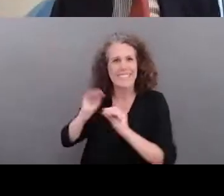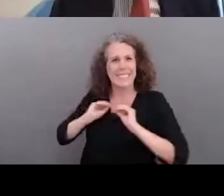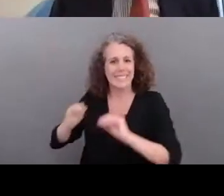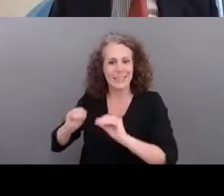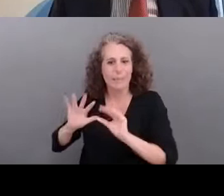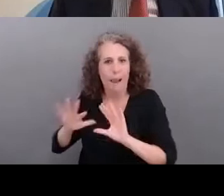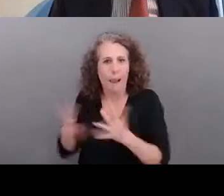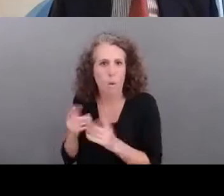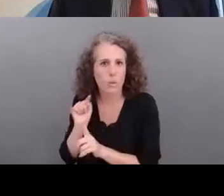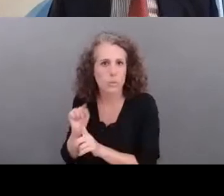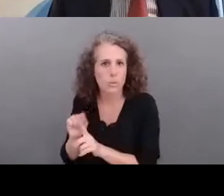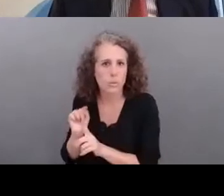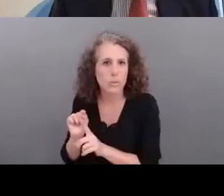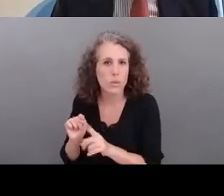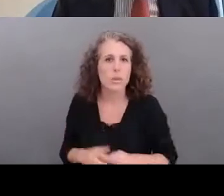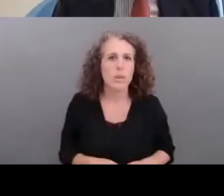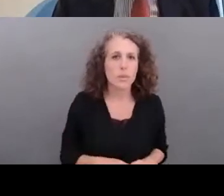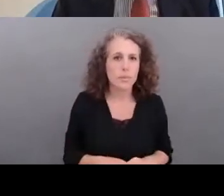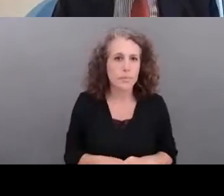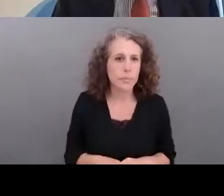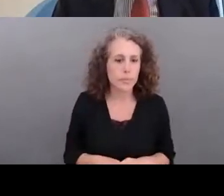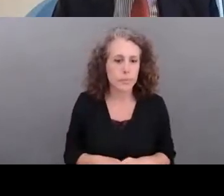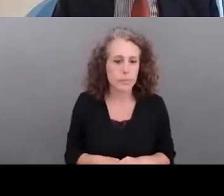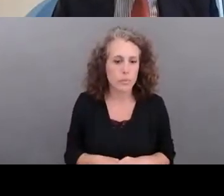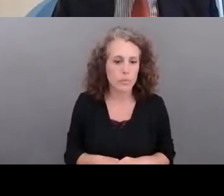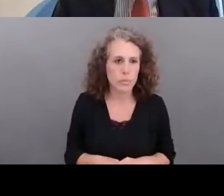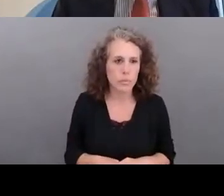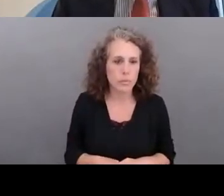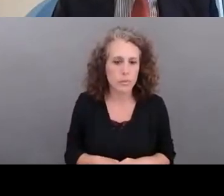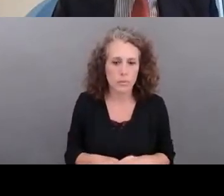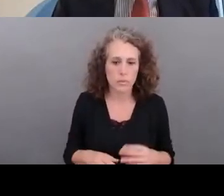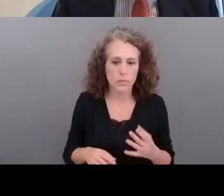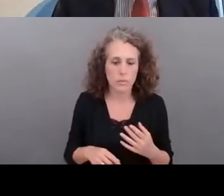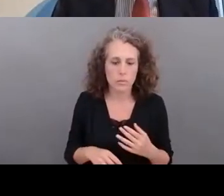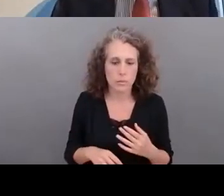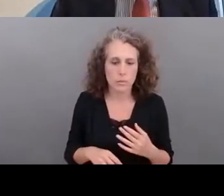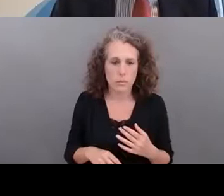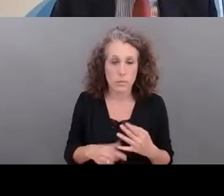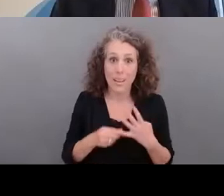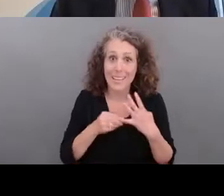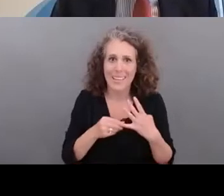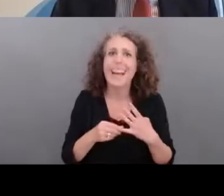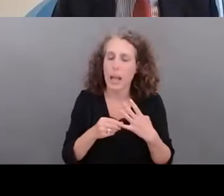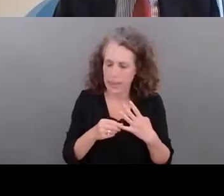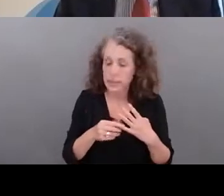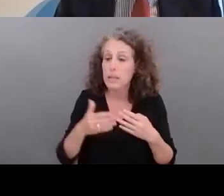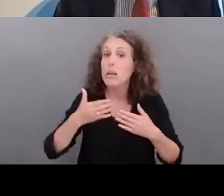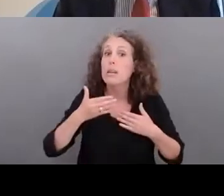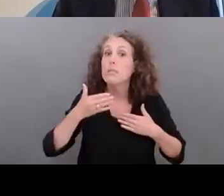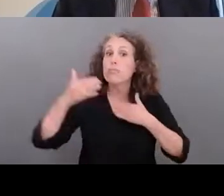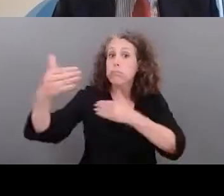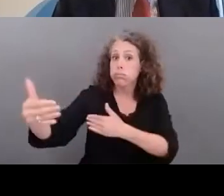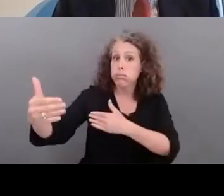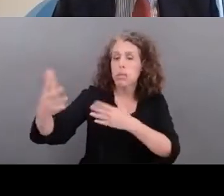planning. J'espère que c'est l'une des choses qui est devenue priorité pendant la période